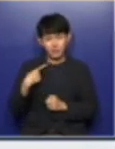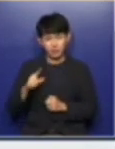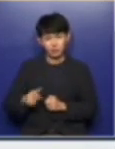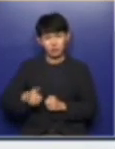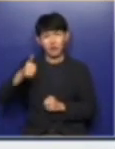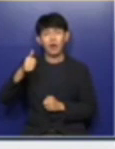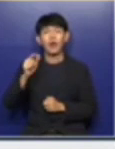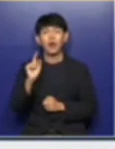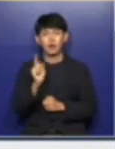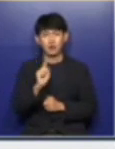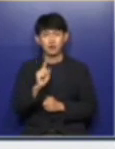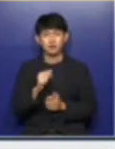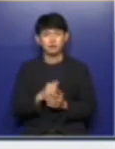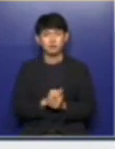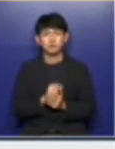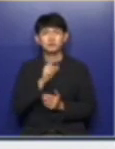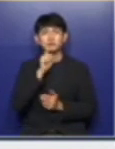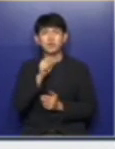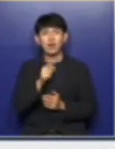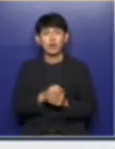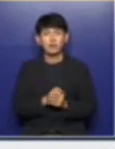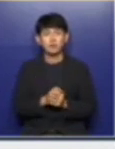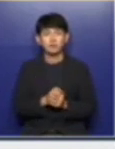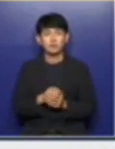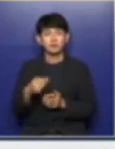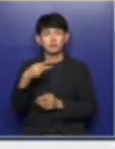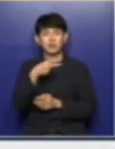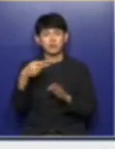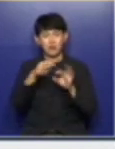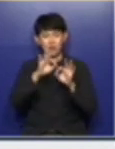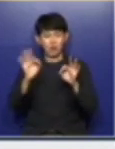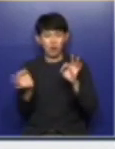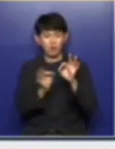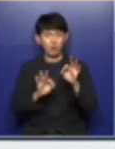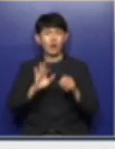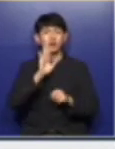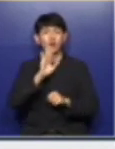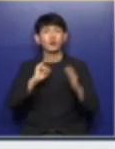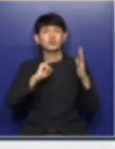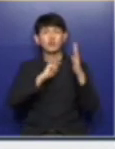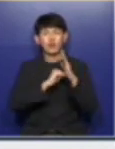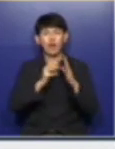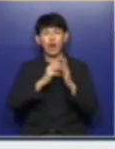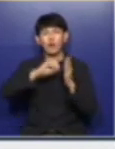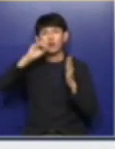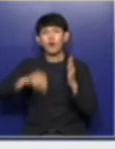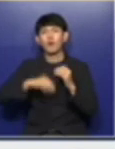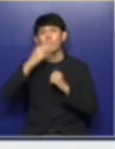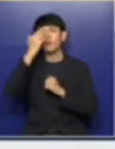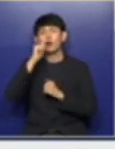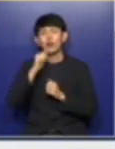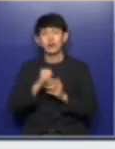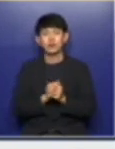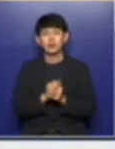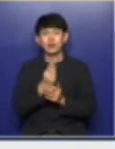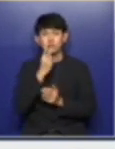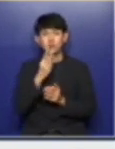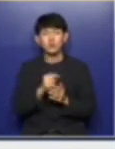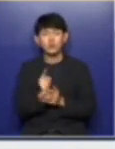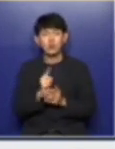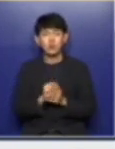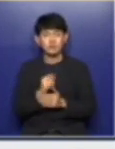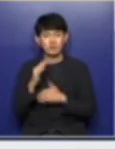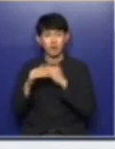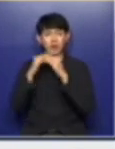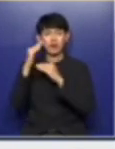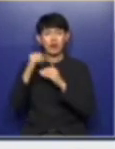จำเป็นหรือครับที่ต้องไปเอาคำขวัญเขาออกในการพัฒนาไหนท่านบอกปฏิรูปประเทศเนี่ยการพัฒนาวัตถุต้องคู่ไปกับการพัฒนาด้านจิต